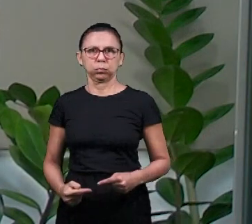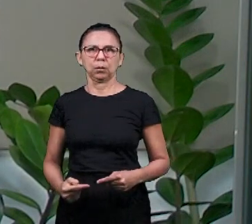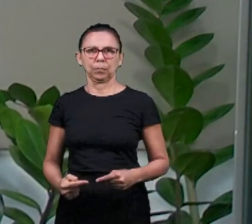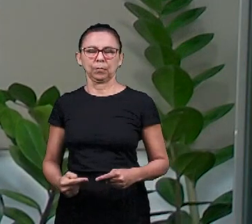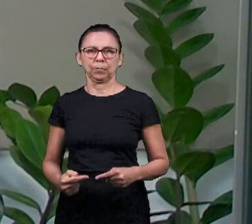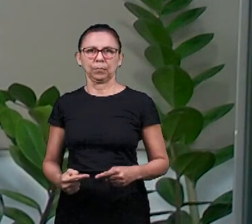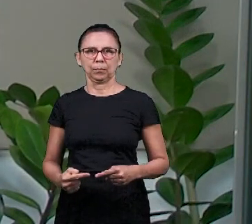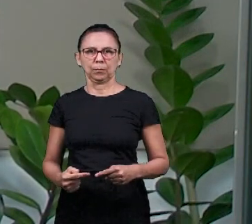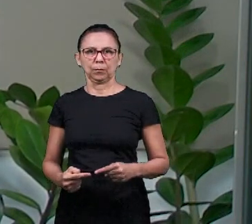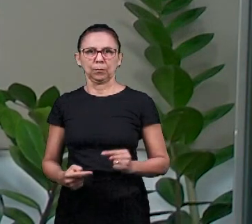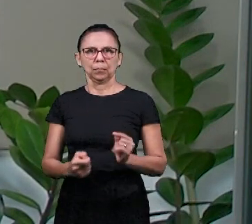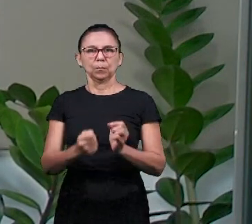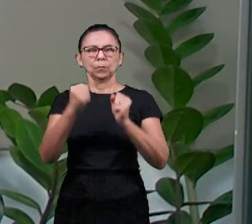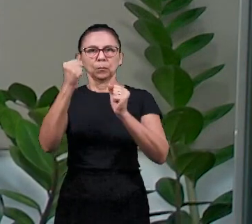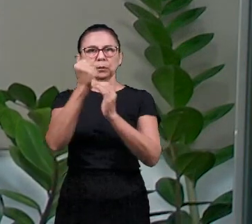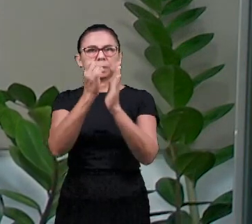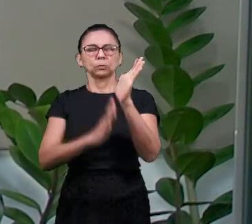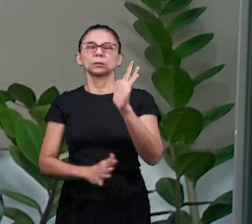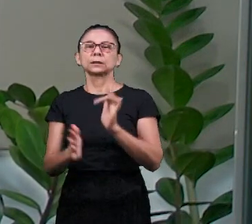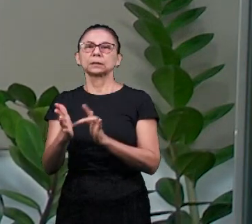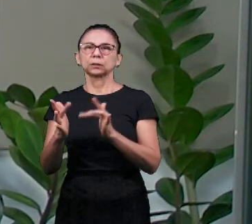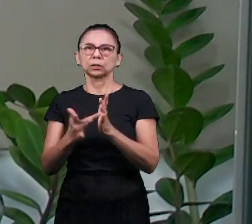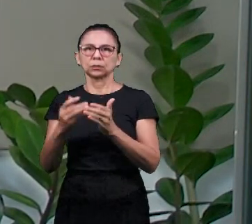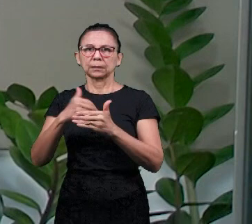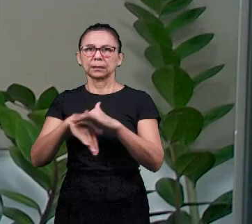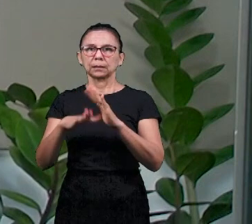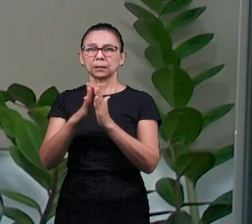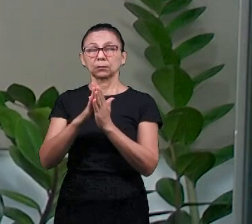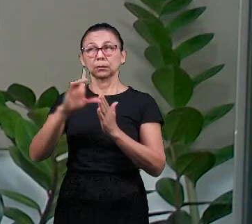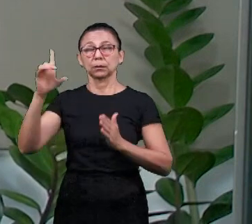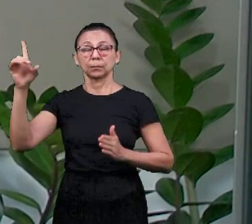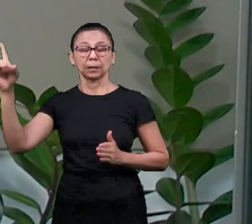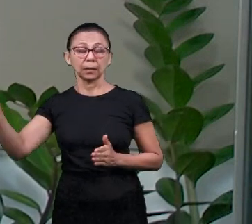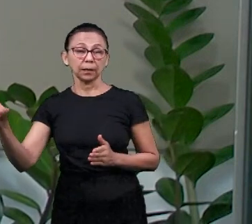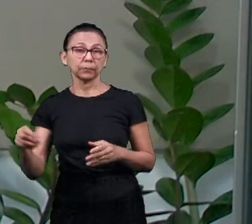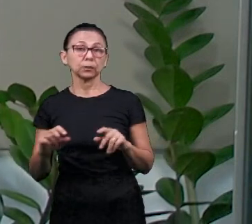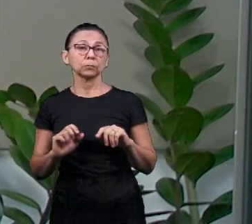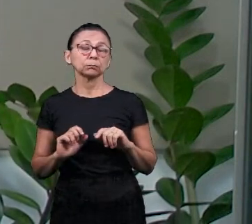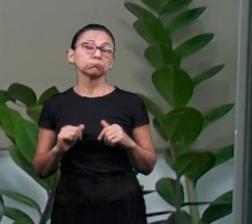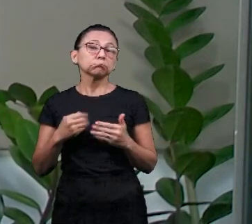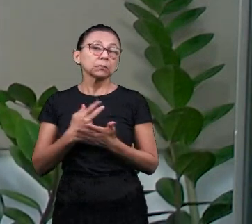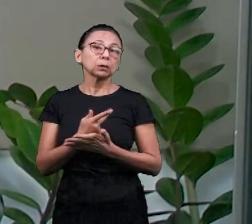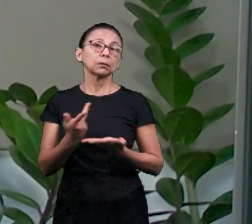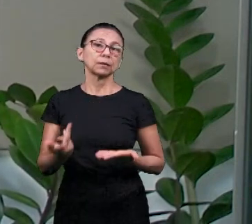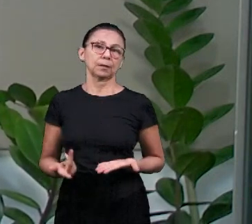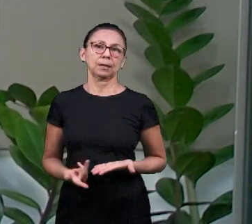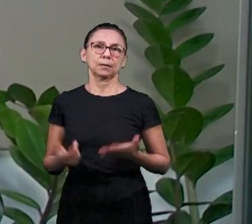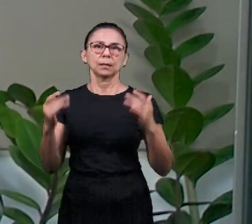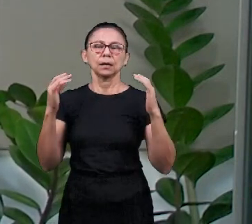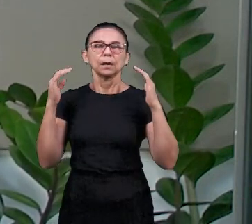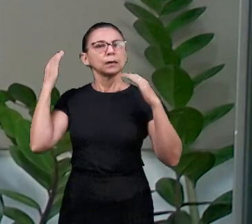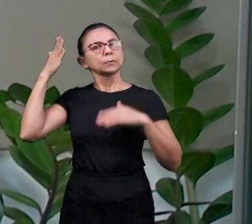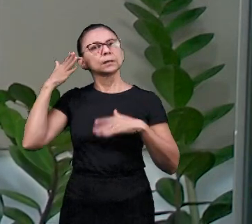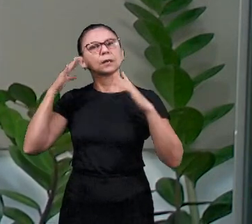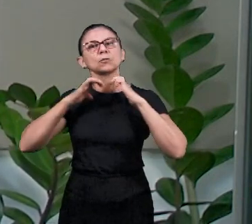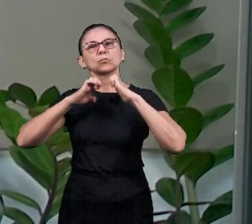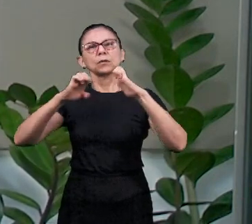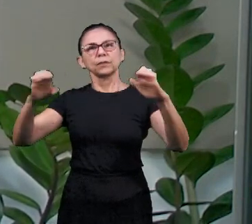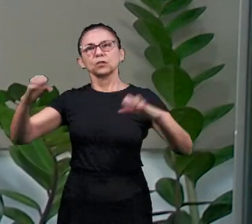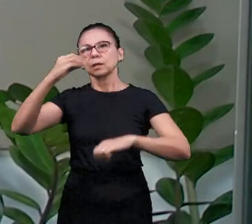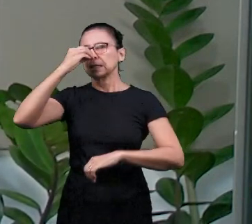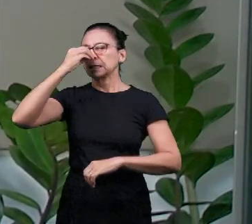train de faire accomplir son rôle. C'est de renier le message de l'évangile qui c'est la fonction